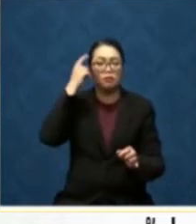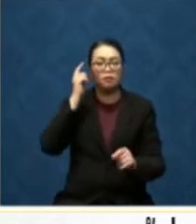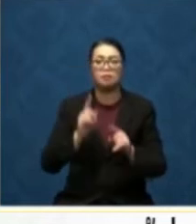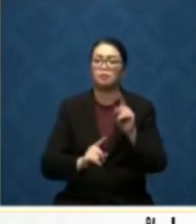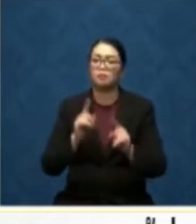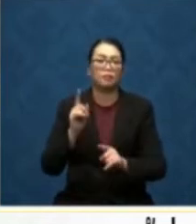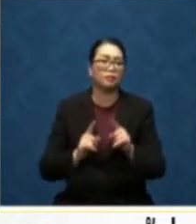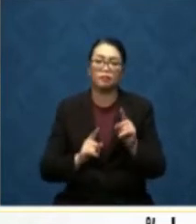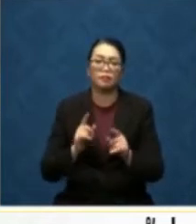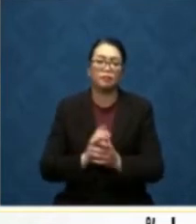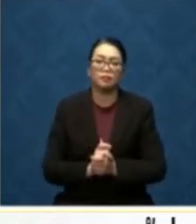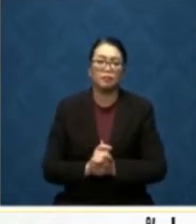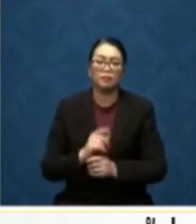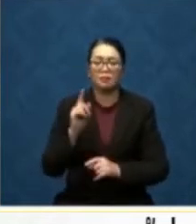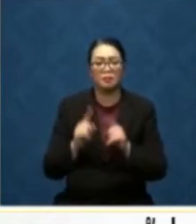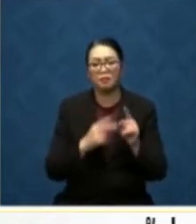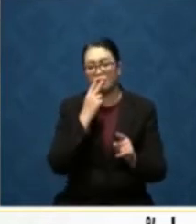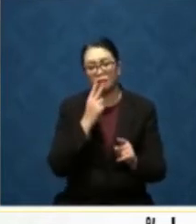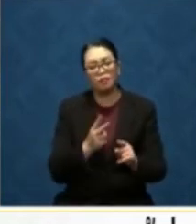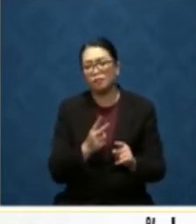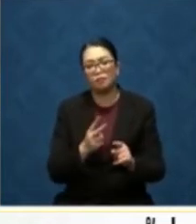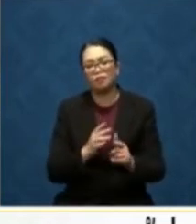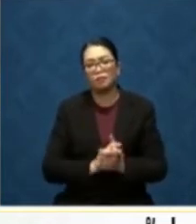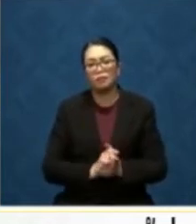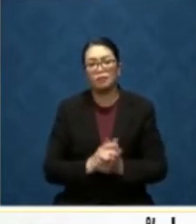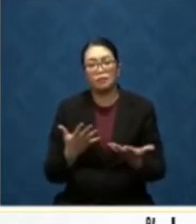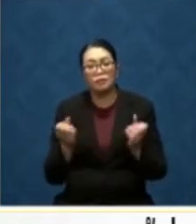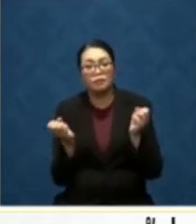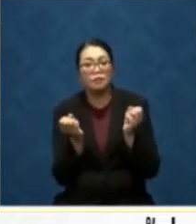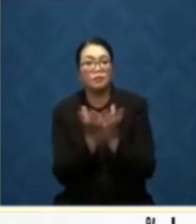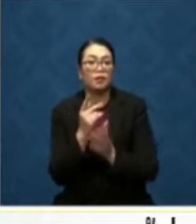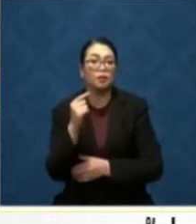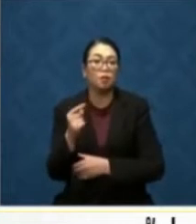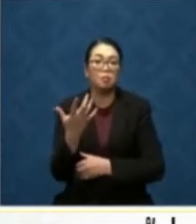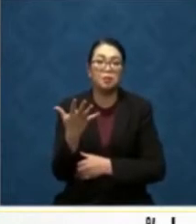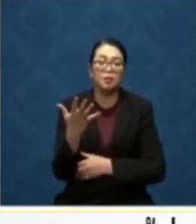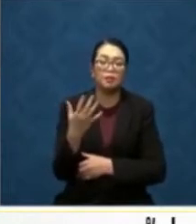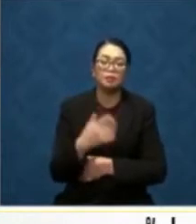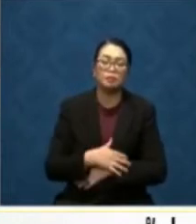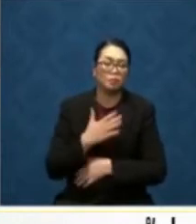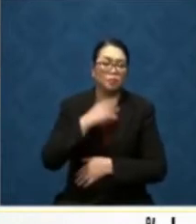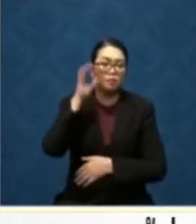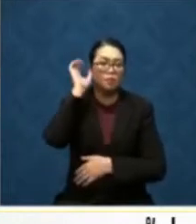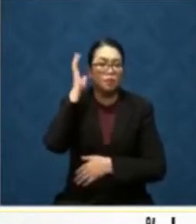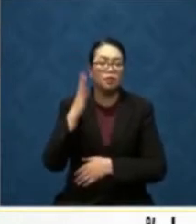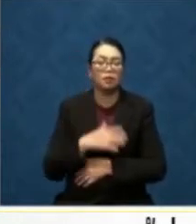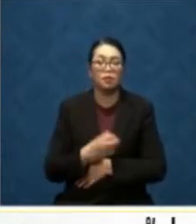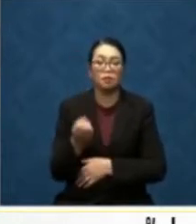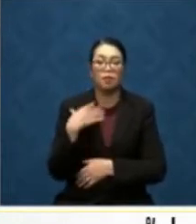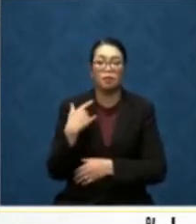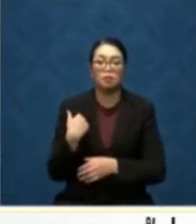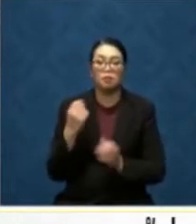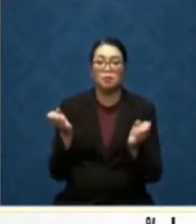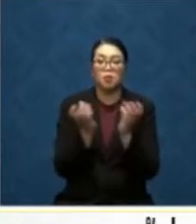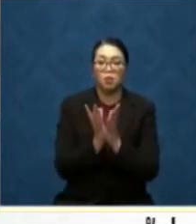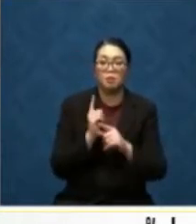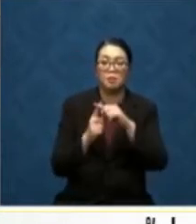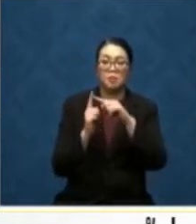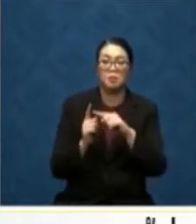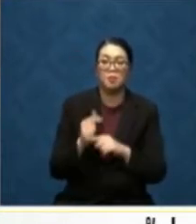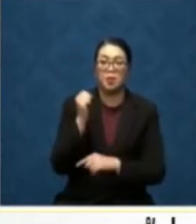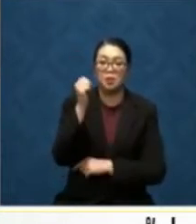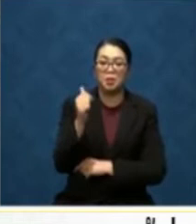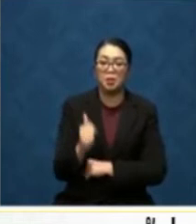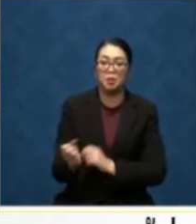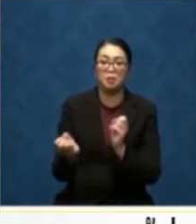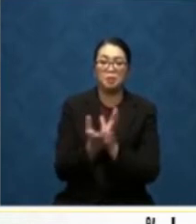illustration